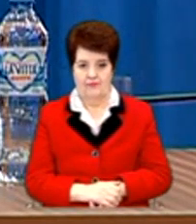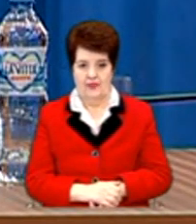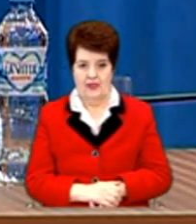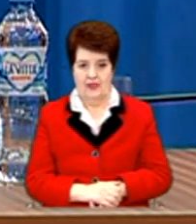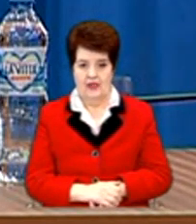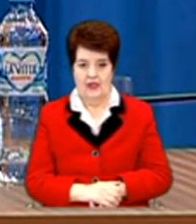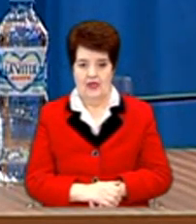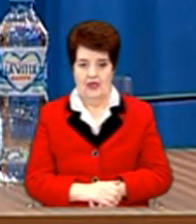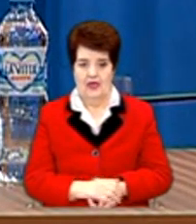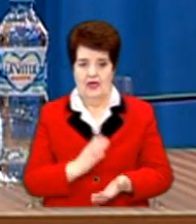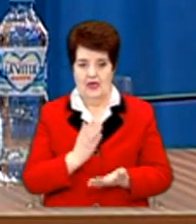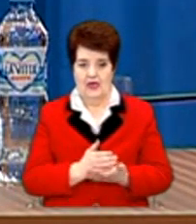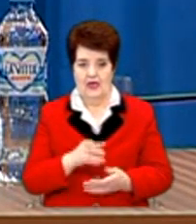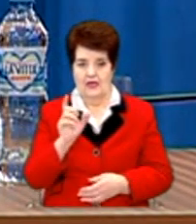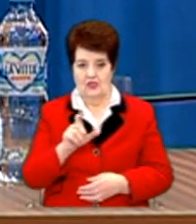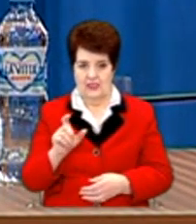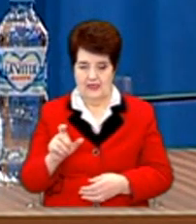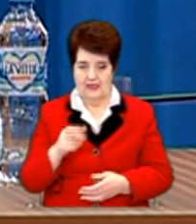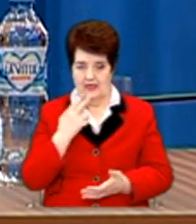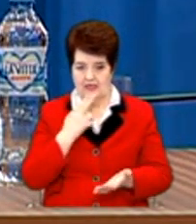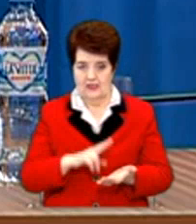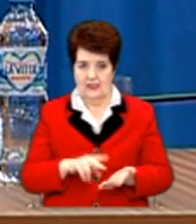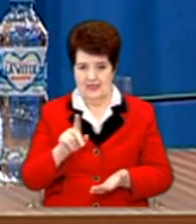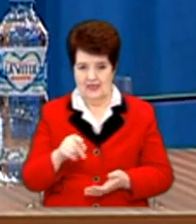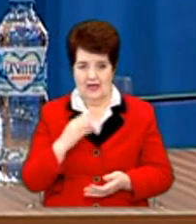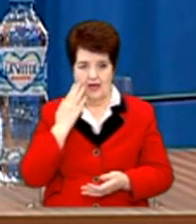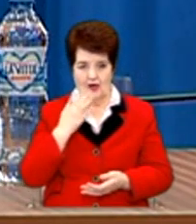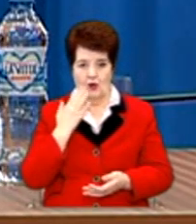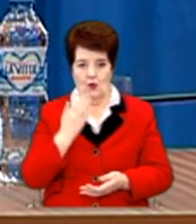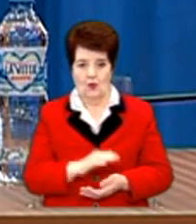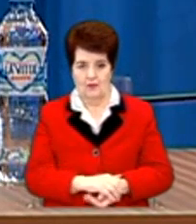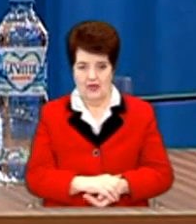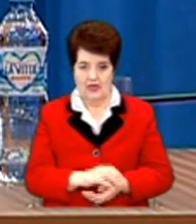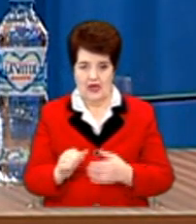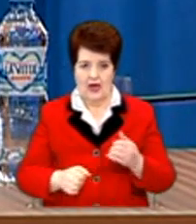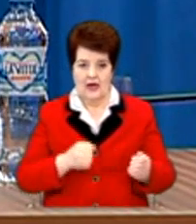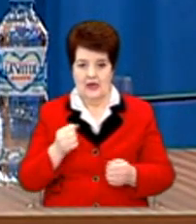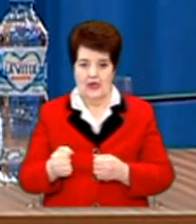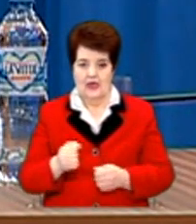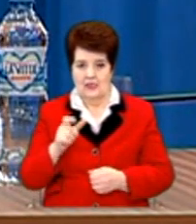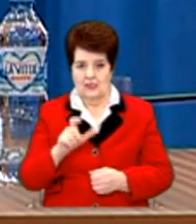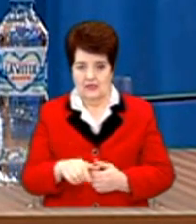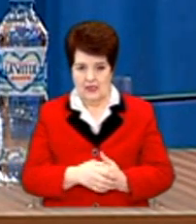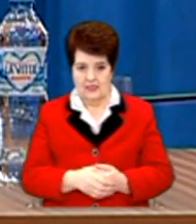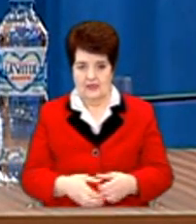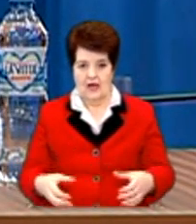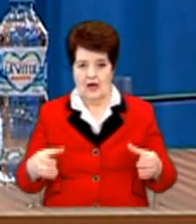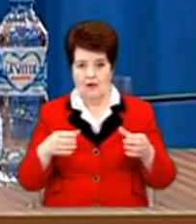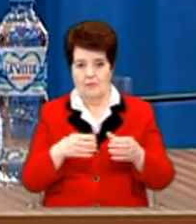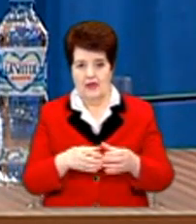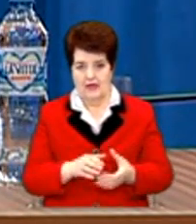dânșii are și cetățenia României, respectiv fiind angajați ai companiei